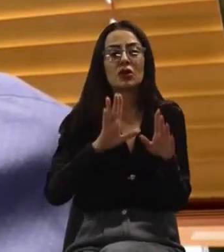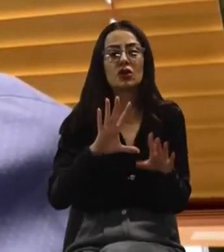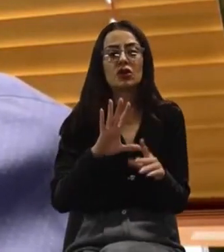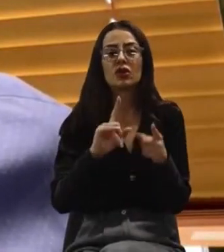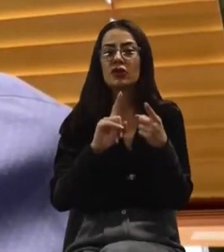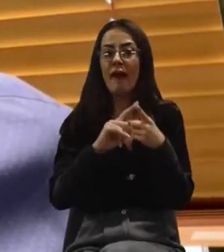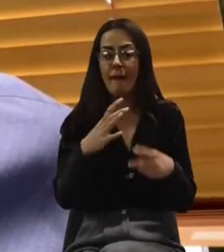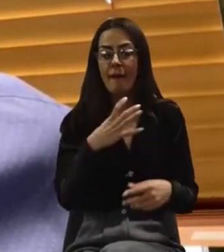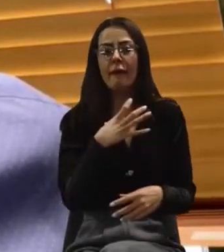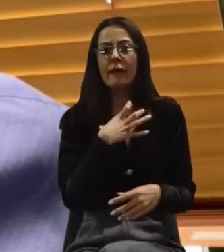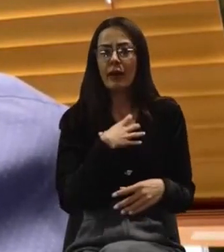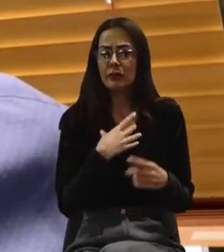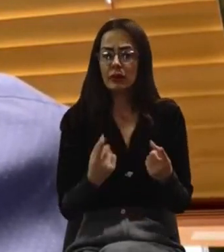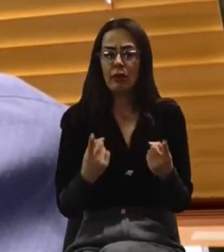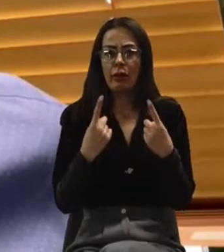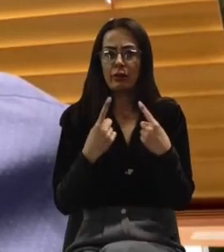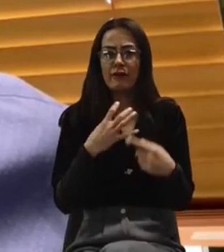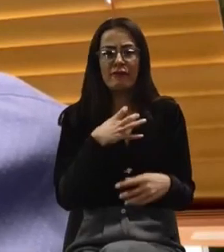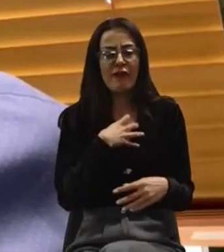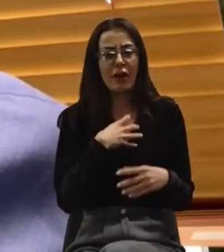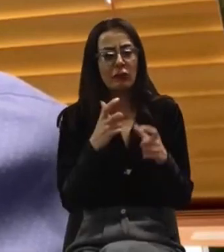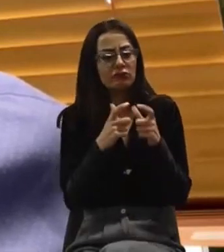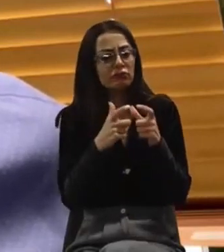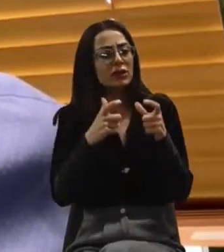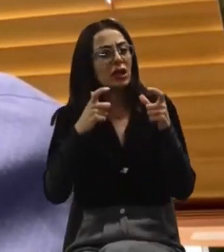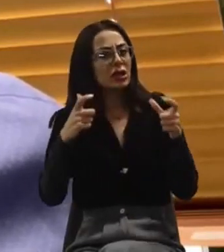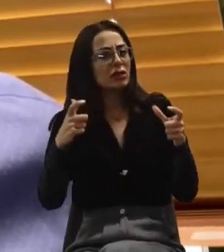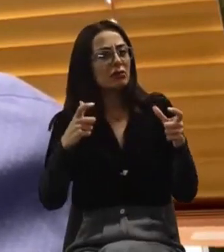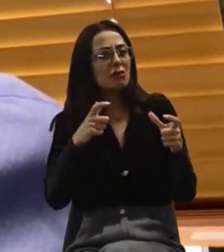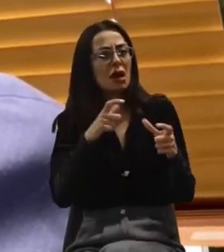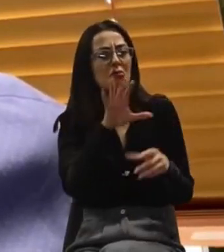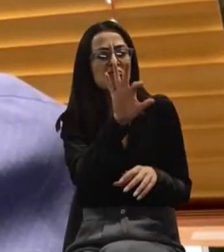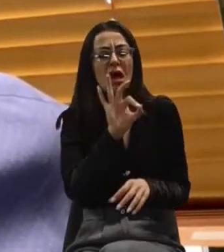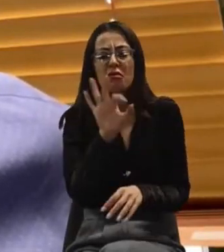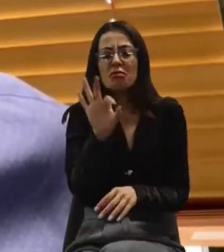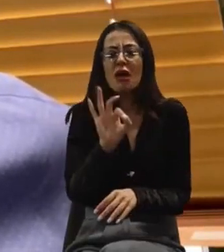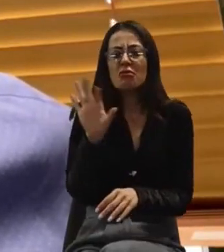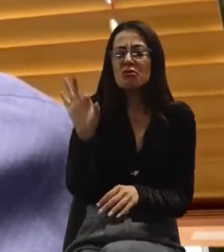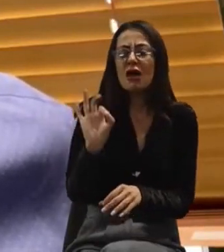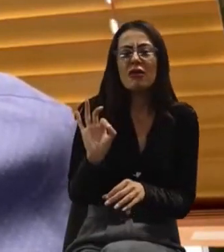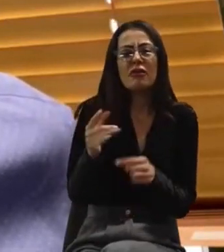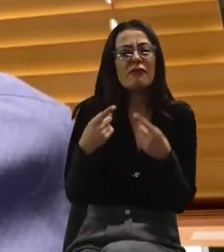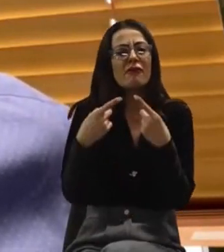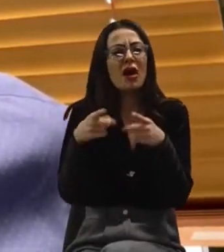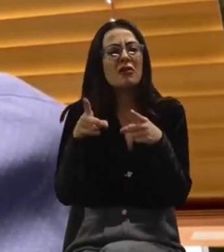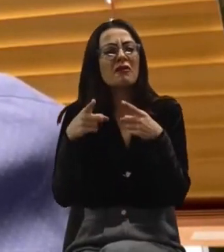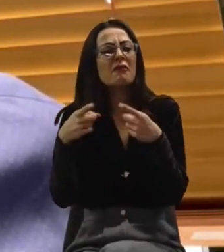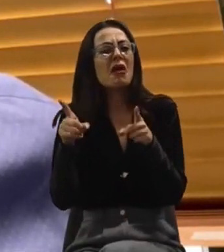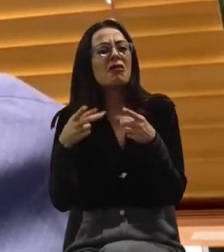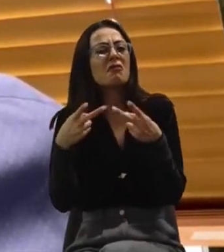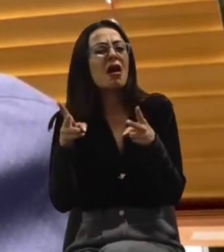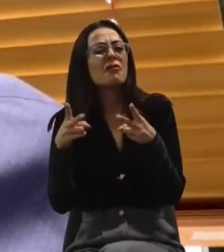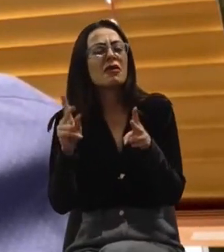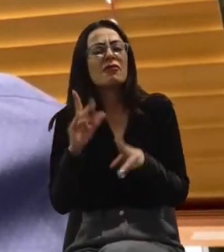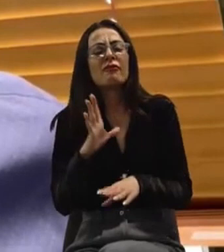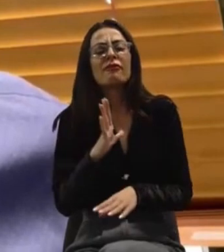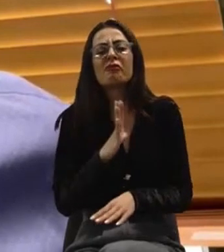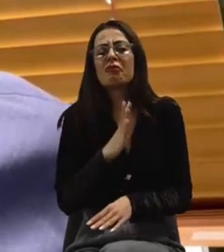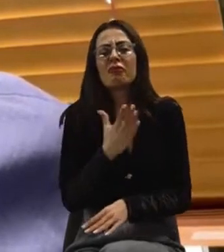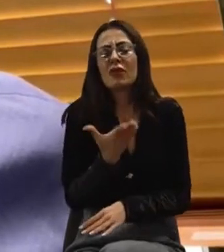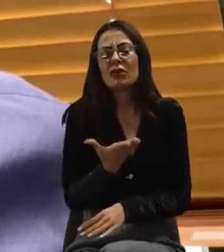yetkili hale getirir Kendinizi geliştirirsiniz seçenekleriniz de kendi 30'a bağımsız o derece Önümüzdeki dönem artı